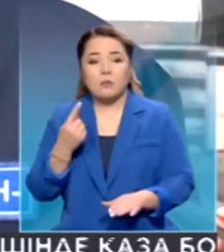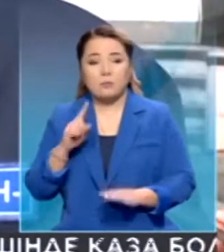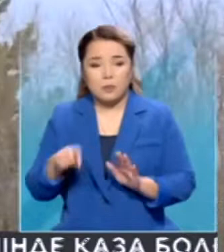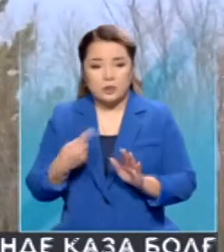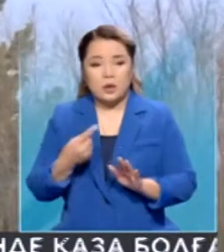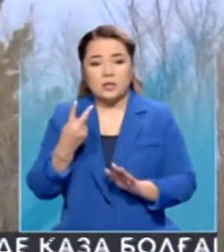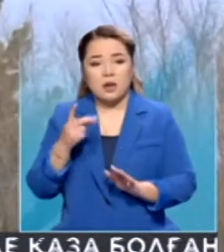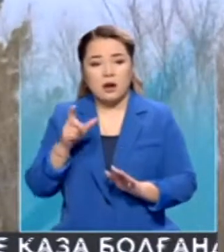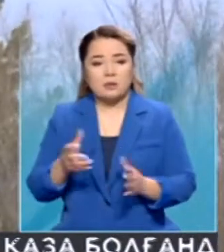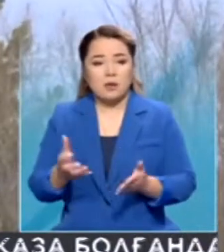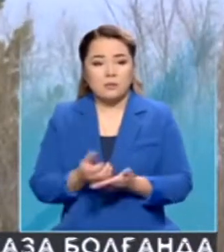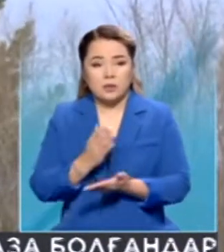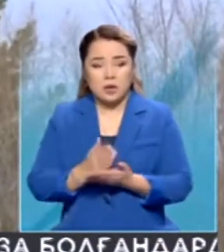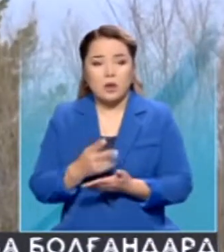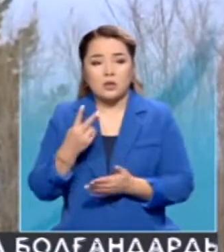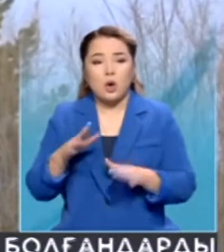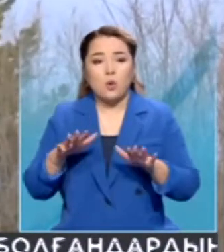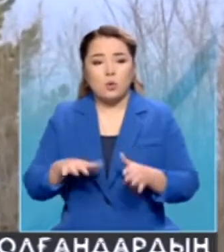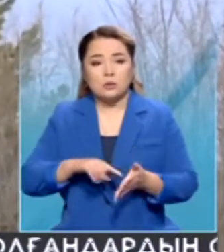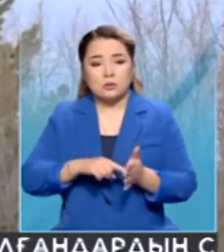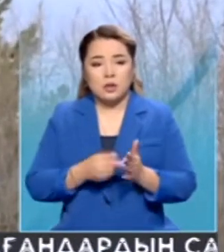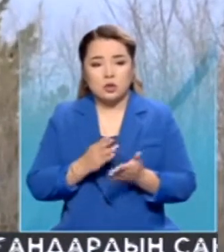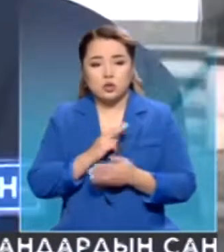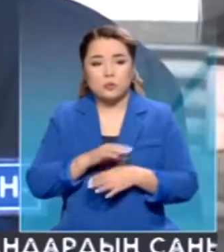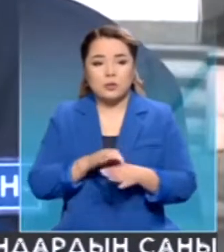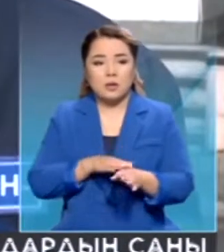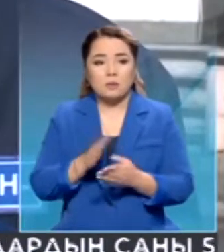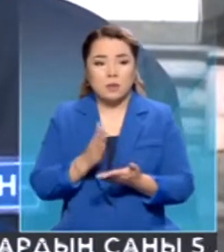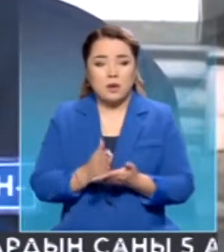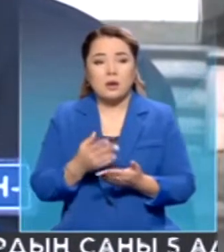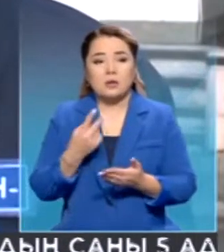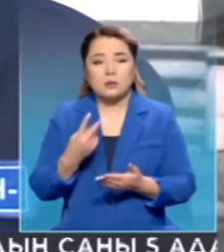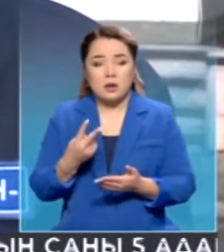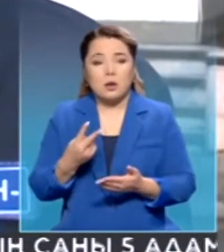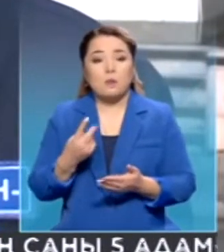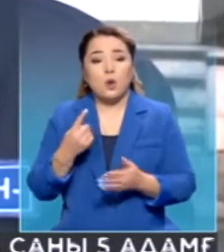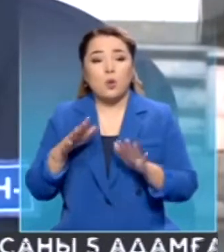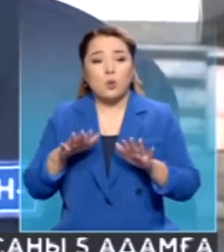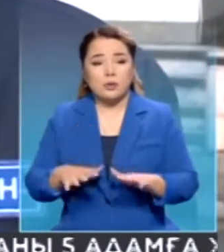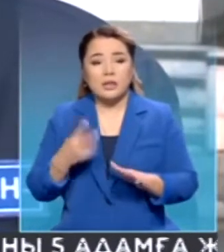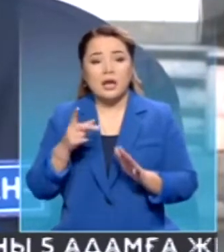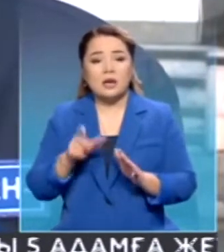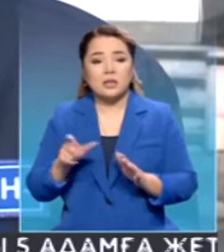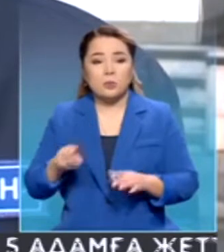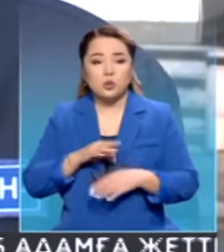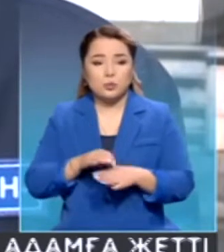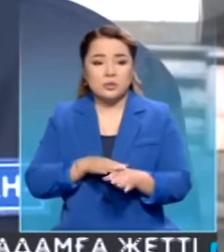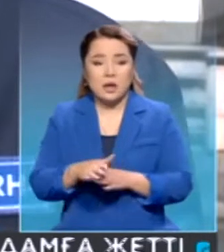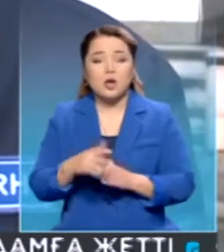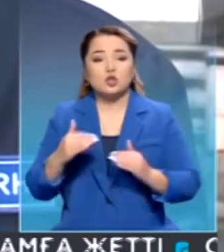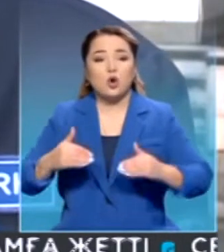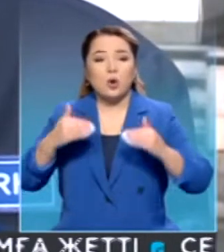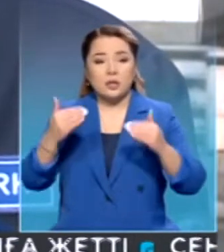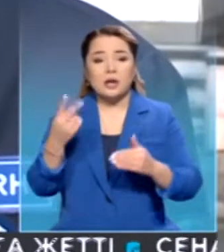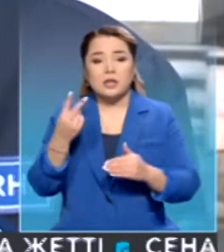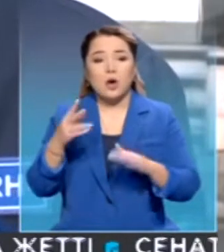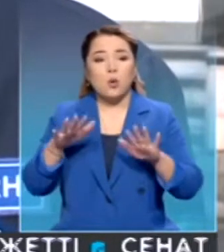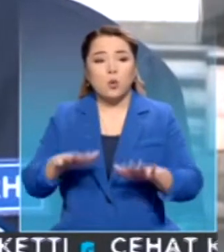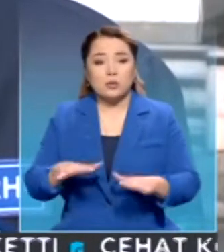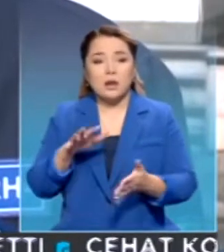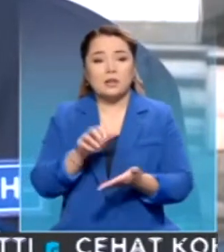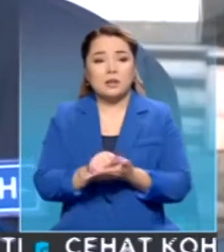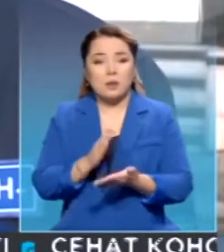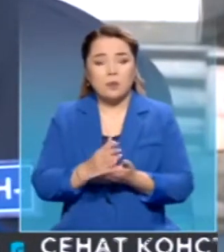адам таптық. Олардың 2 орындары болған, өз жұмыс өткізіп отқан. Бір орында 2 адам істеген, жоғары қарай 2-ші орында тағы